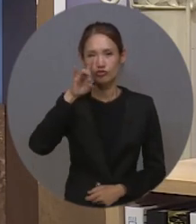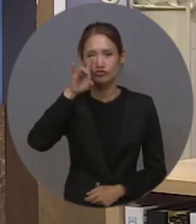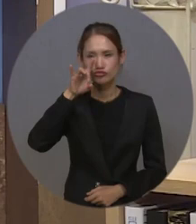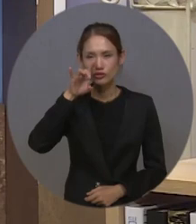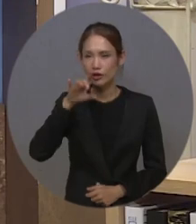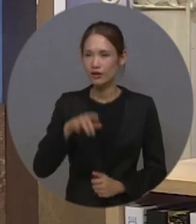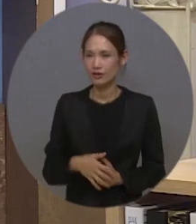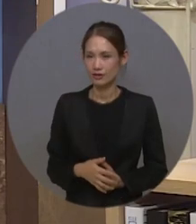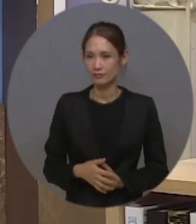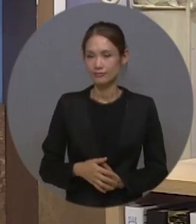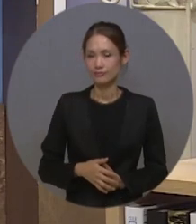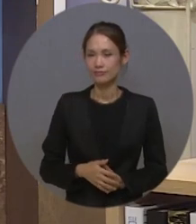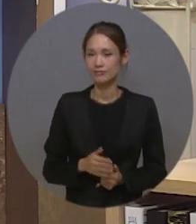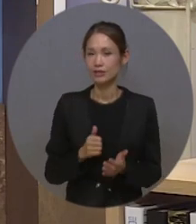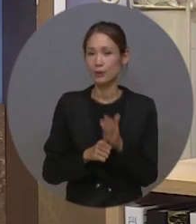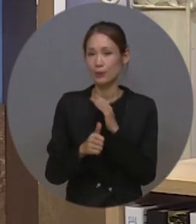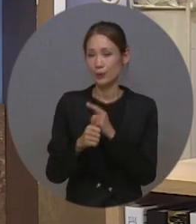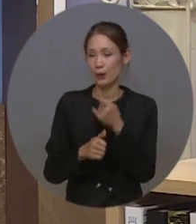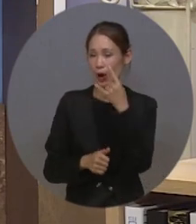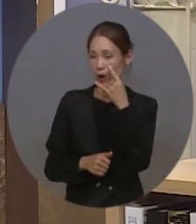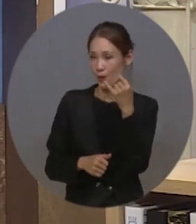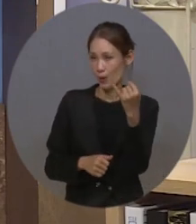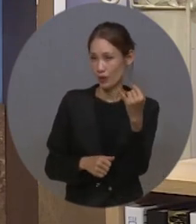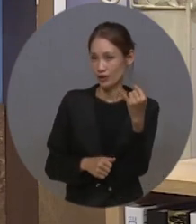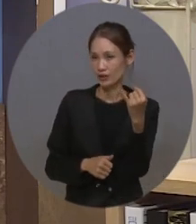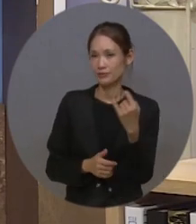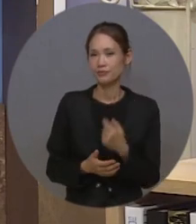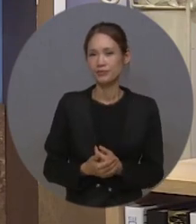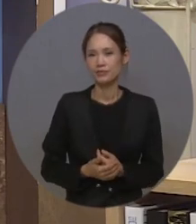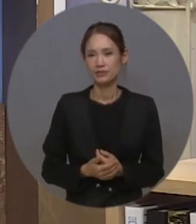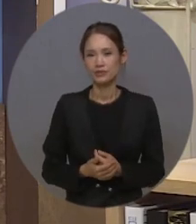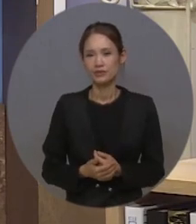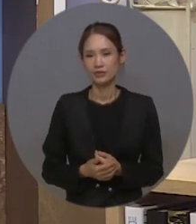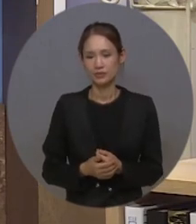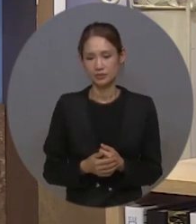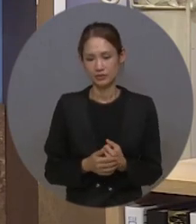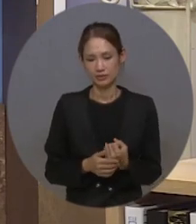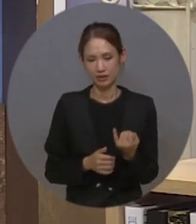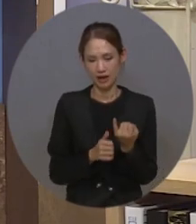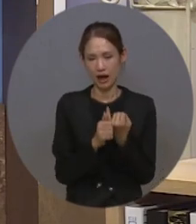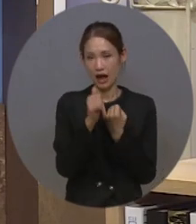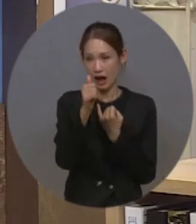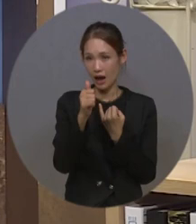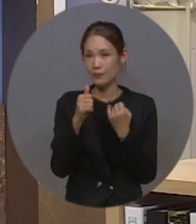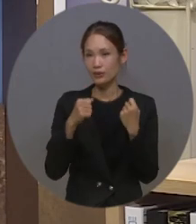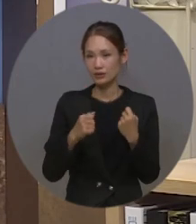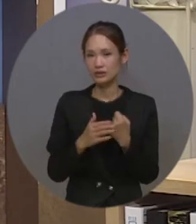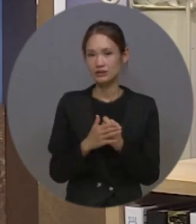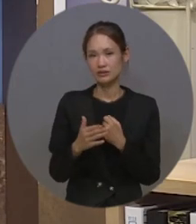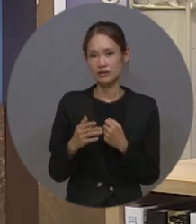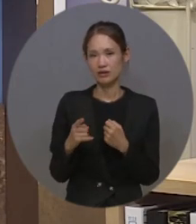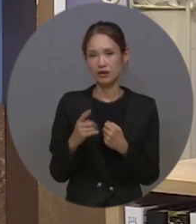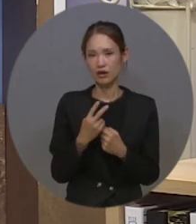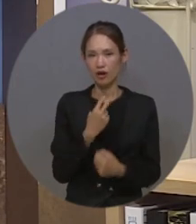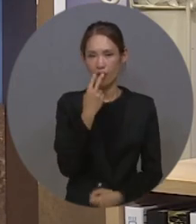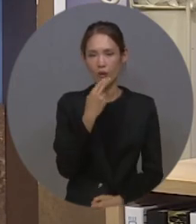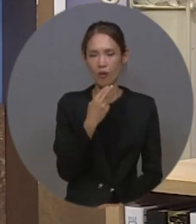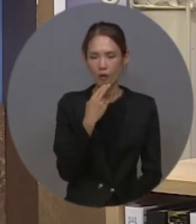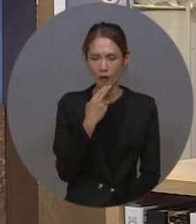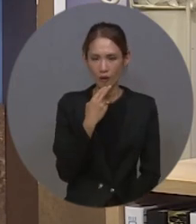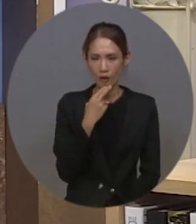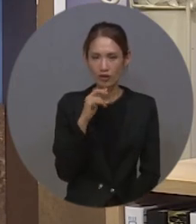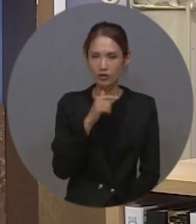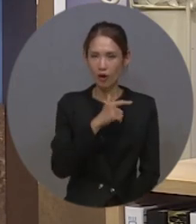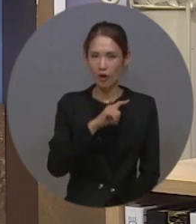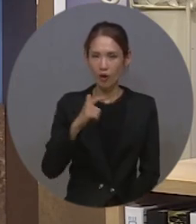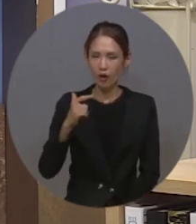이제 대표님의 어머님 같은 경우에는 그 아버님이 계시기 때문에 네. 옆에서 이제 이렇게 무호흡이라든지 이런 코골이 네. 증상이